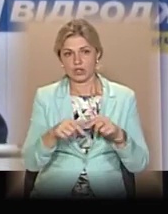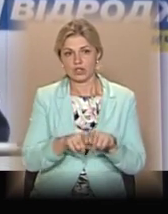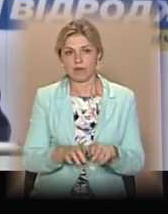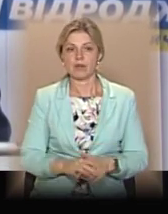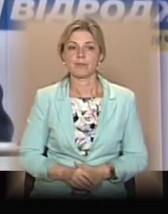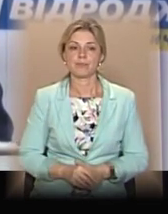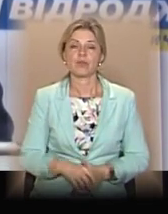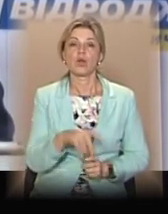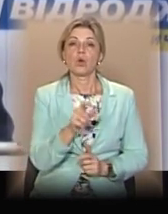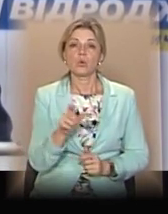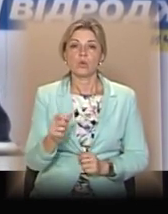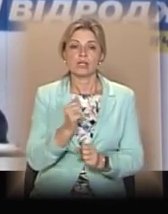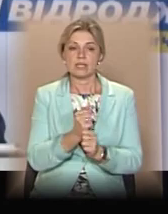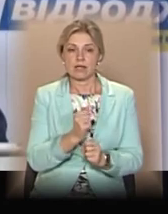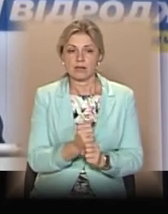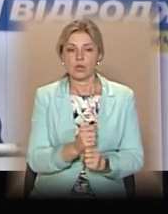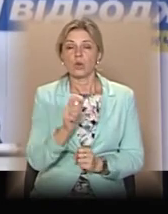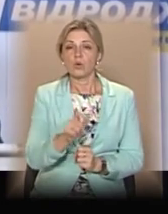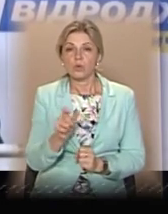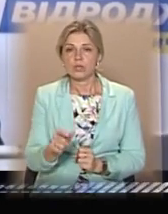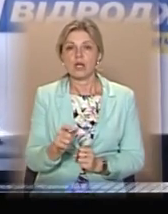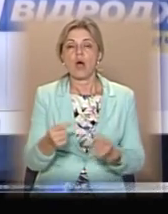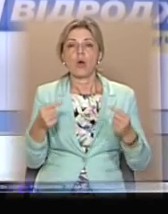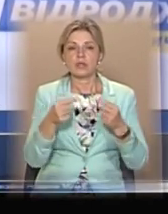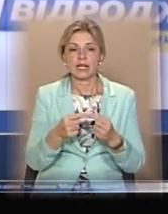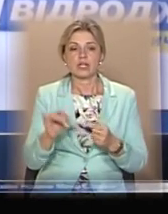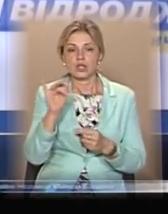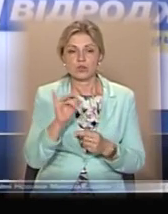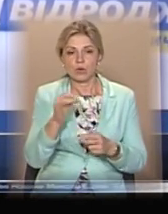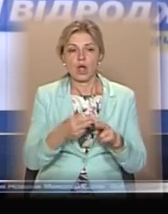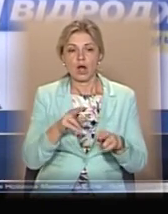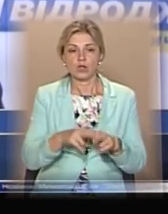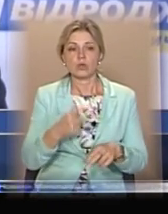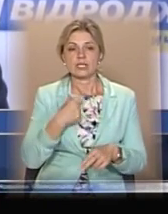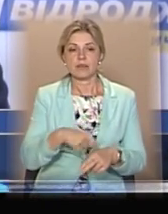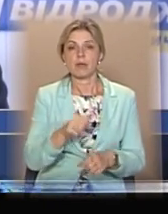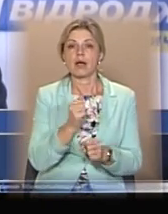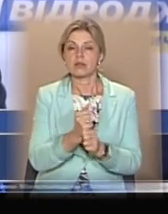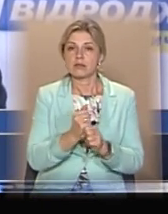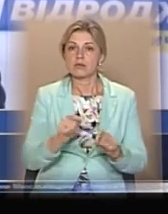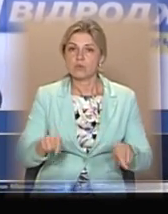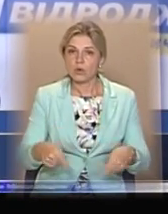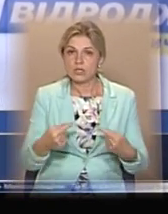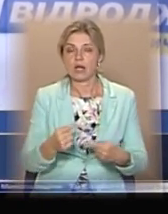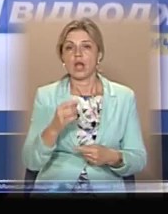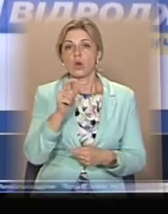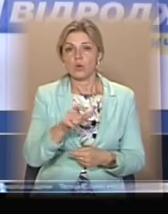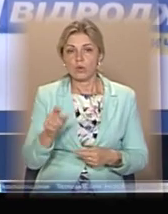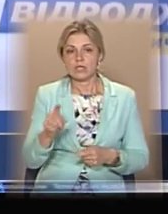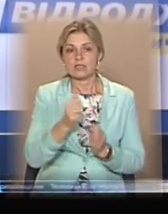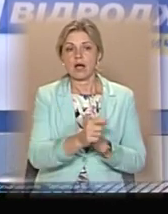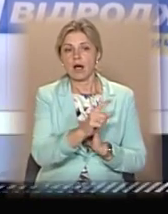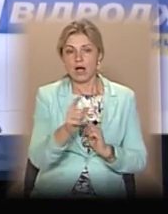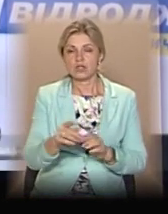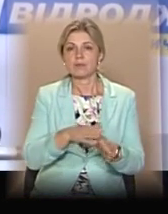діла, люди конкретних каких-то історій, люди, які самі себе створили, і люди, за кожним із яких ціла